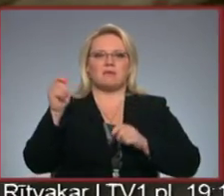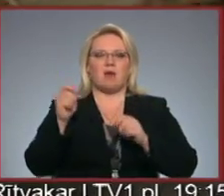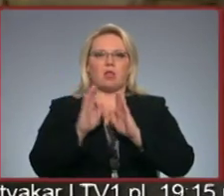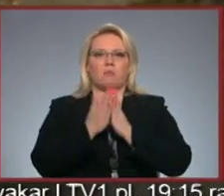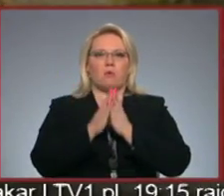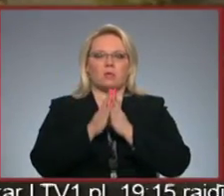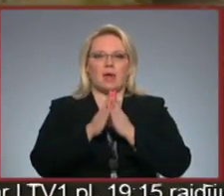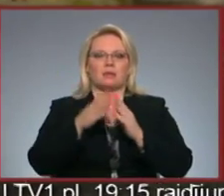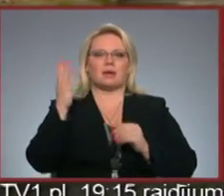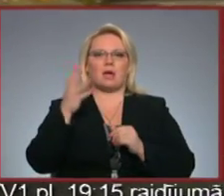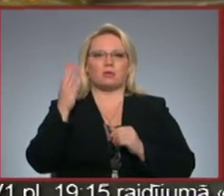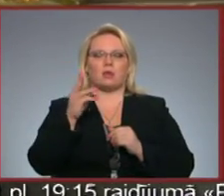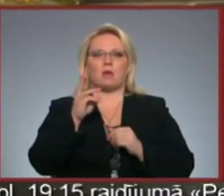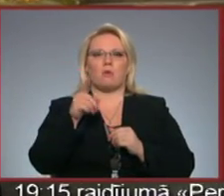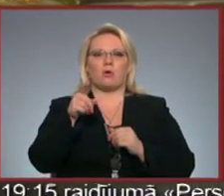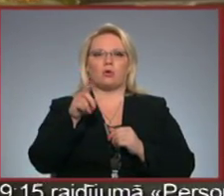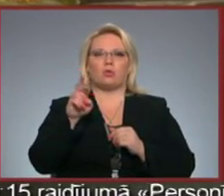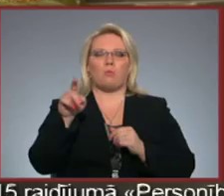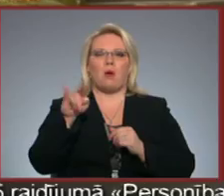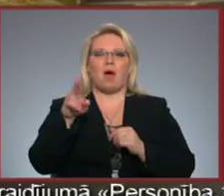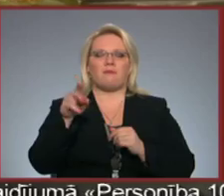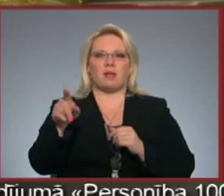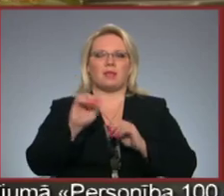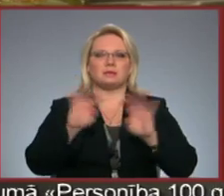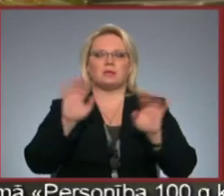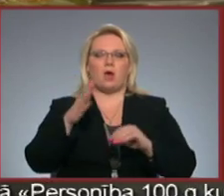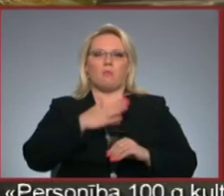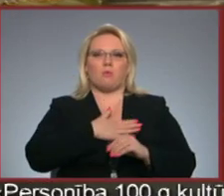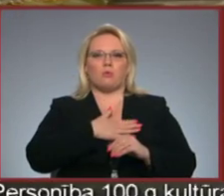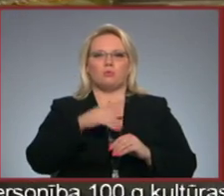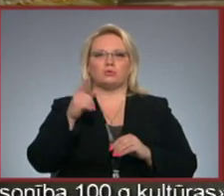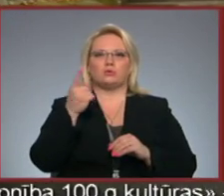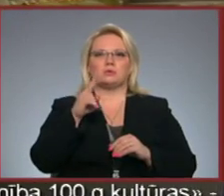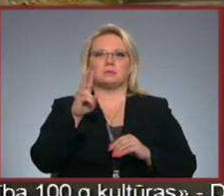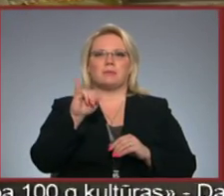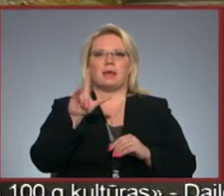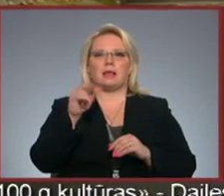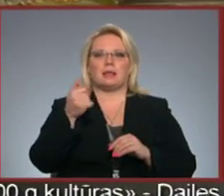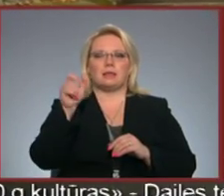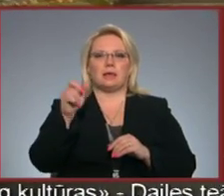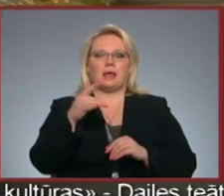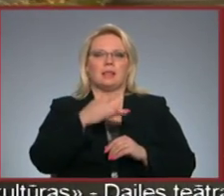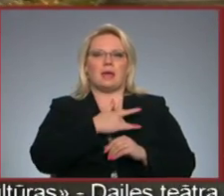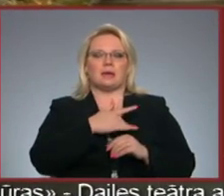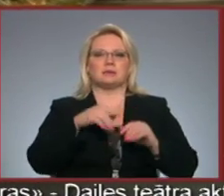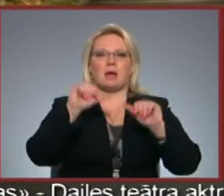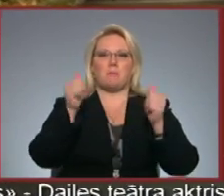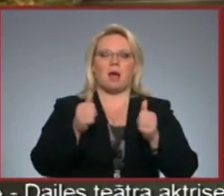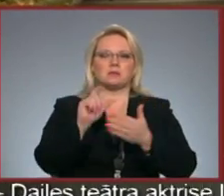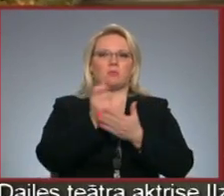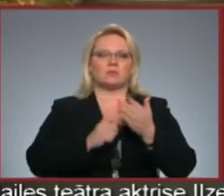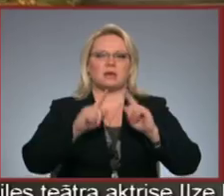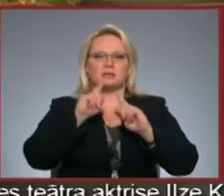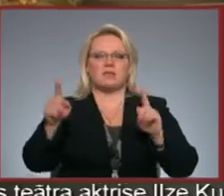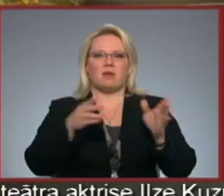kultūras akadēmijas rektore Rūta Muktupāvela citē mūsu teātra patriārhu Eduārdu Smiļģi. Liekas māksla un dzeja dīvainā